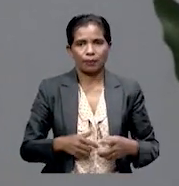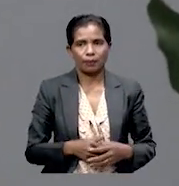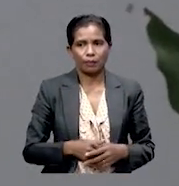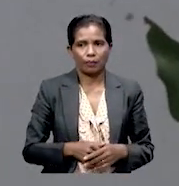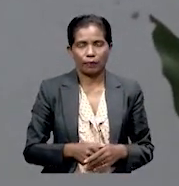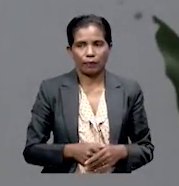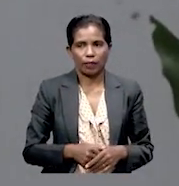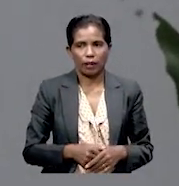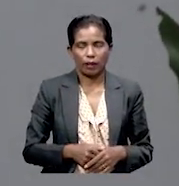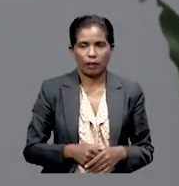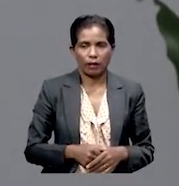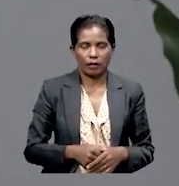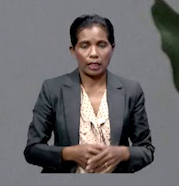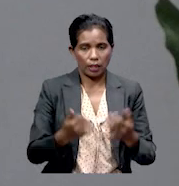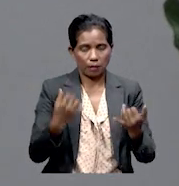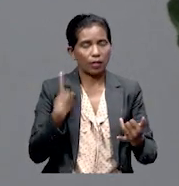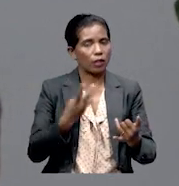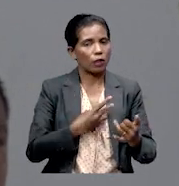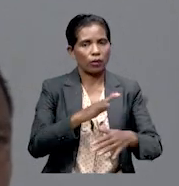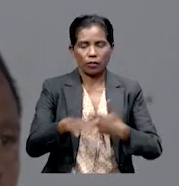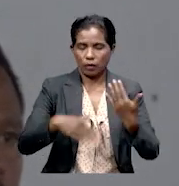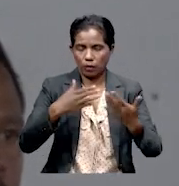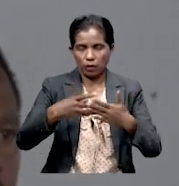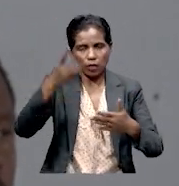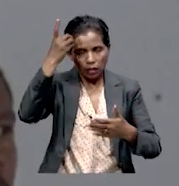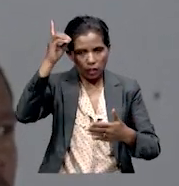Tidak nema kita otu minyembe, tidak nema kita otu minyakara.